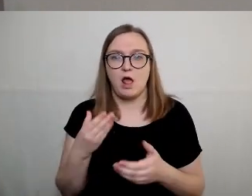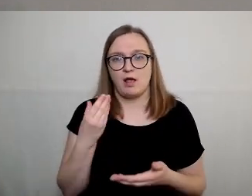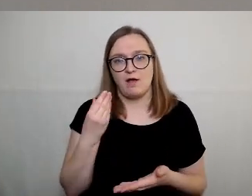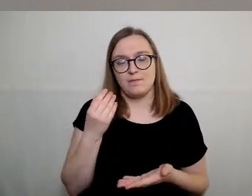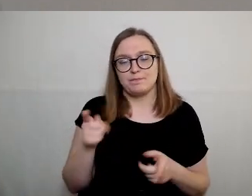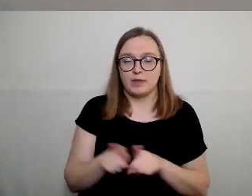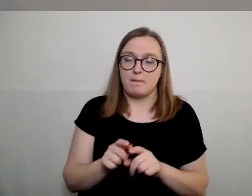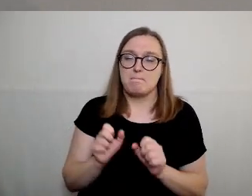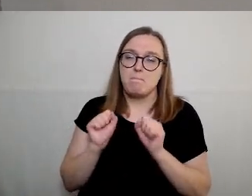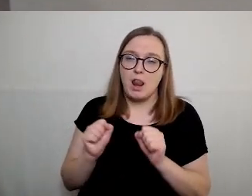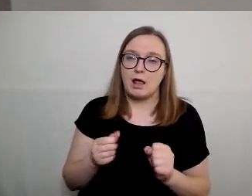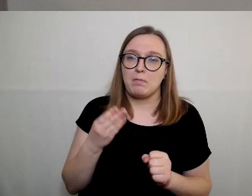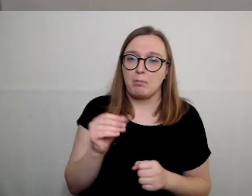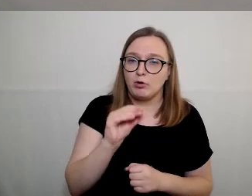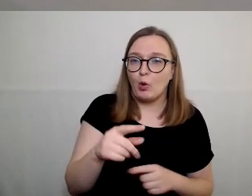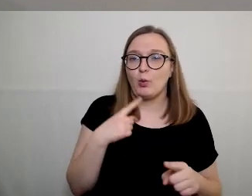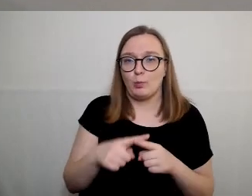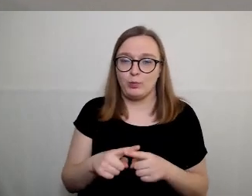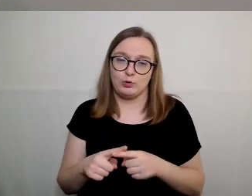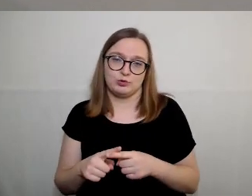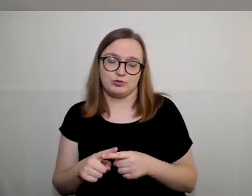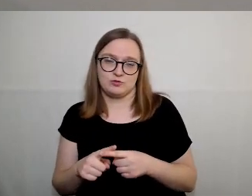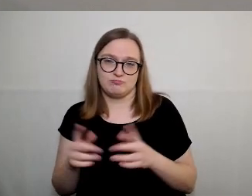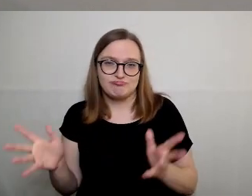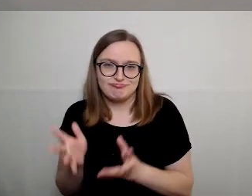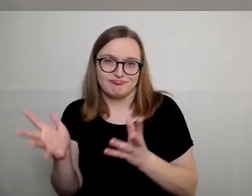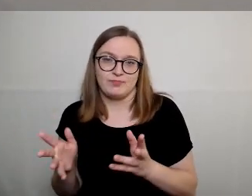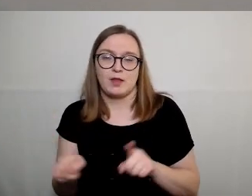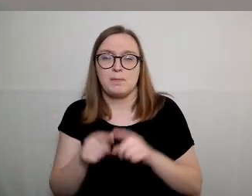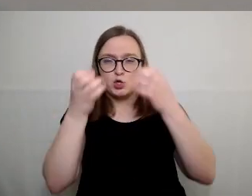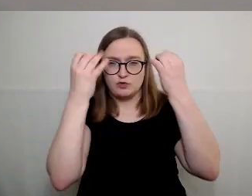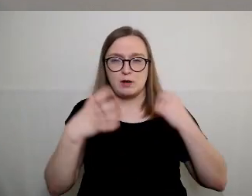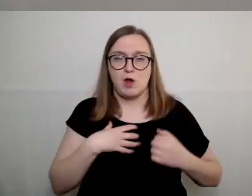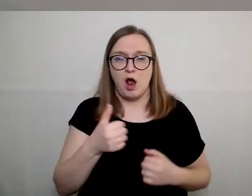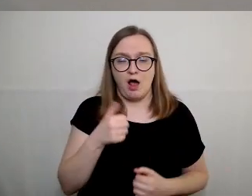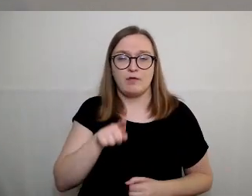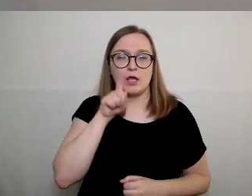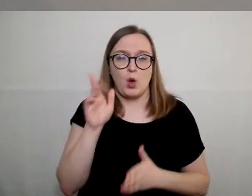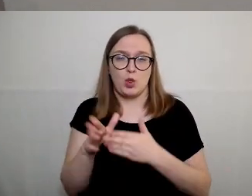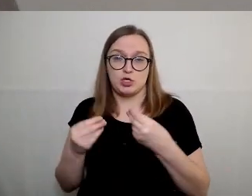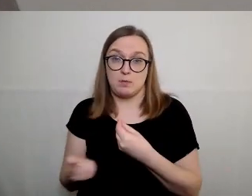morališkai. Ir taip, iš visų švietimas yra labai svarbu, kad čia atvyktų jaunų šeimos,